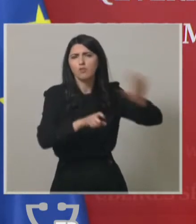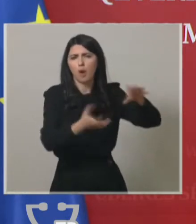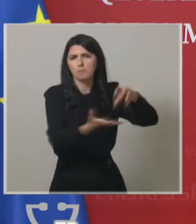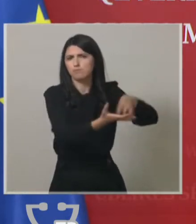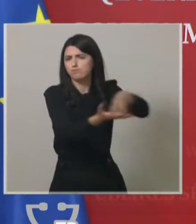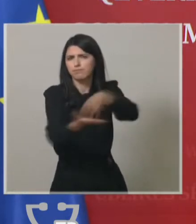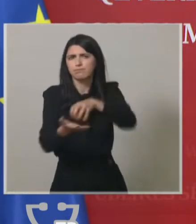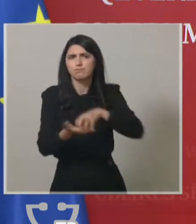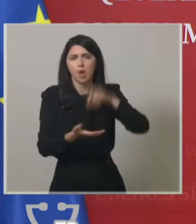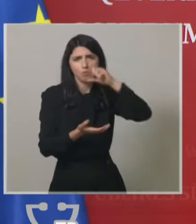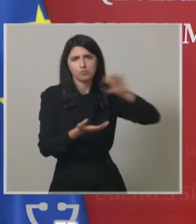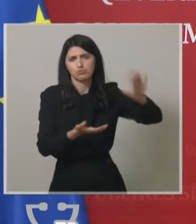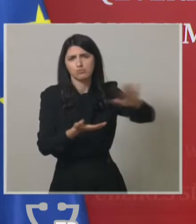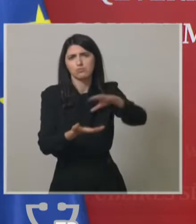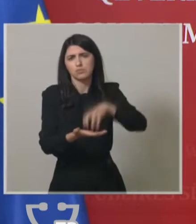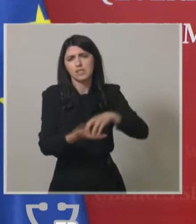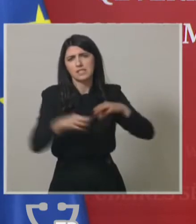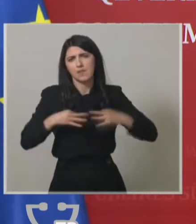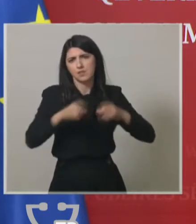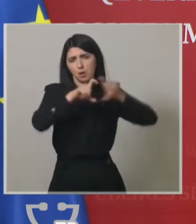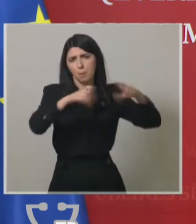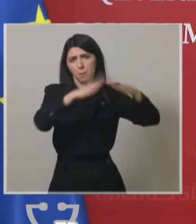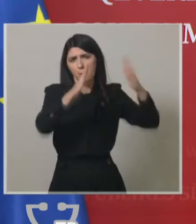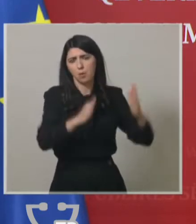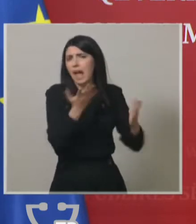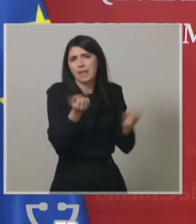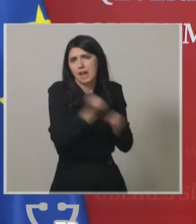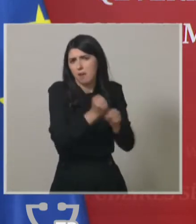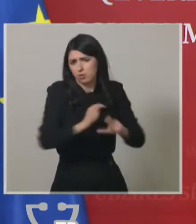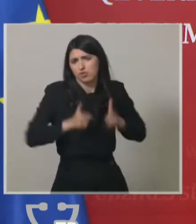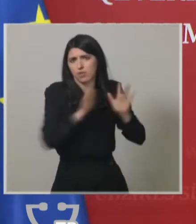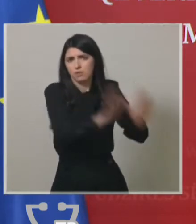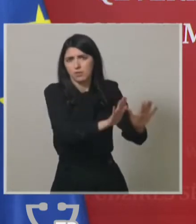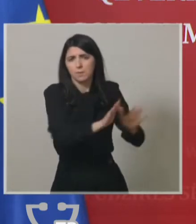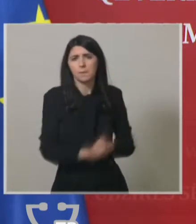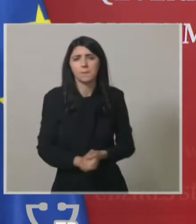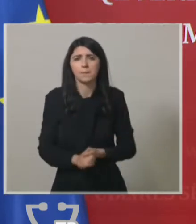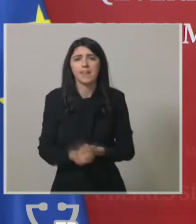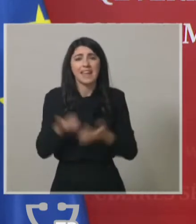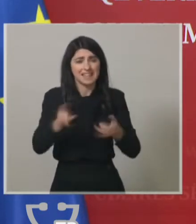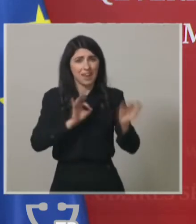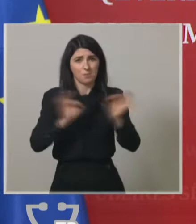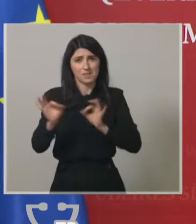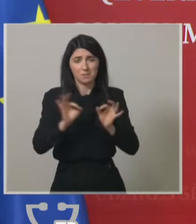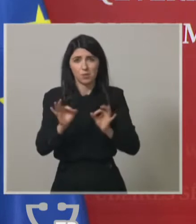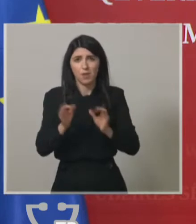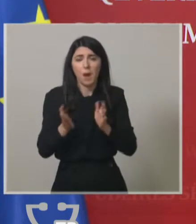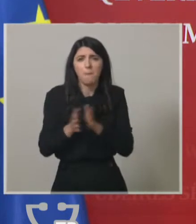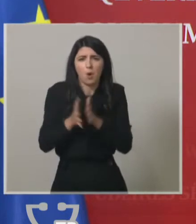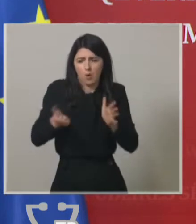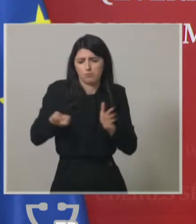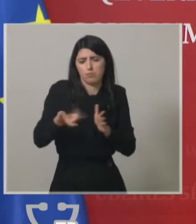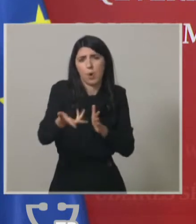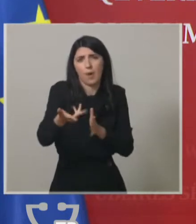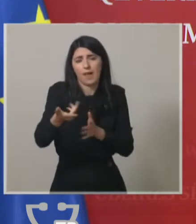тамошните вакцинални пунктови, таму кај што живеат и работат. Со оглед на тоа што сега се обезбедува поголема